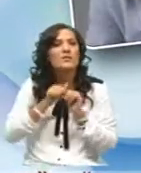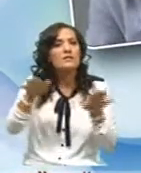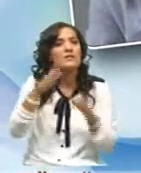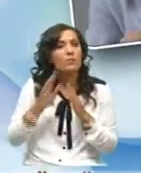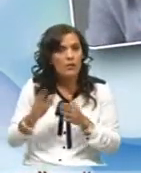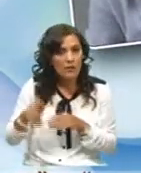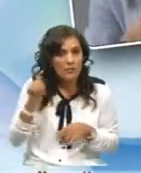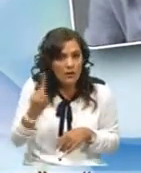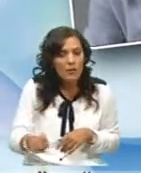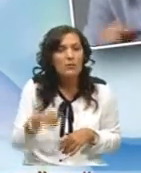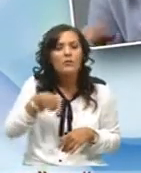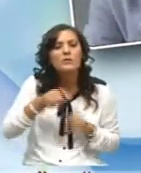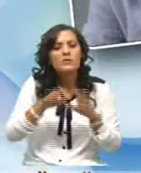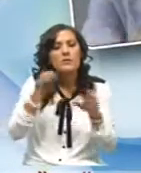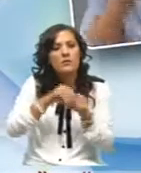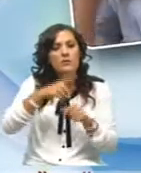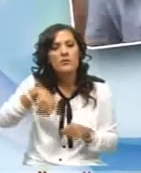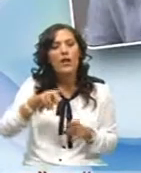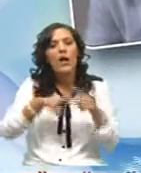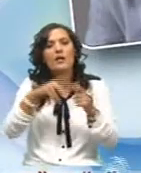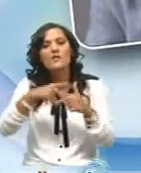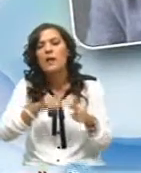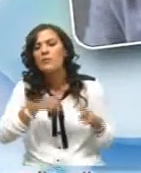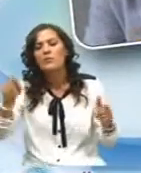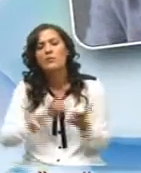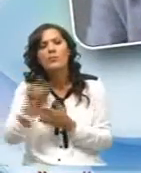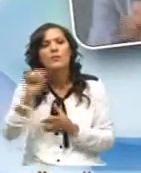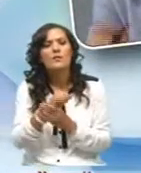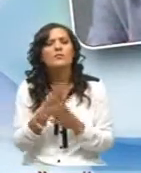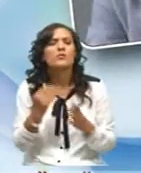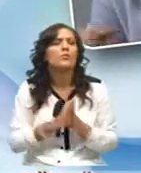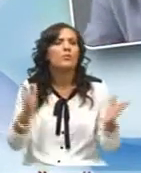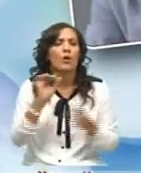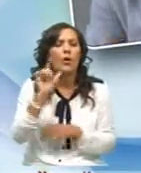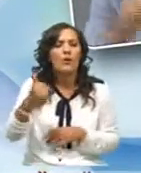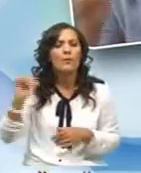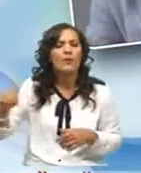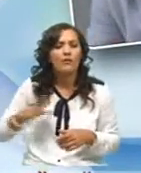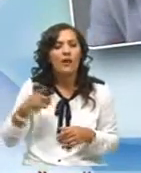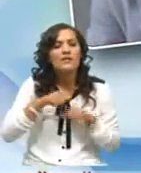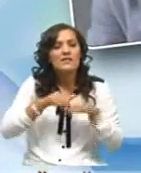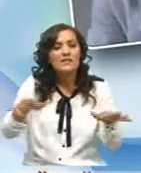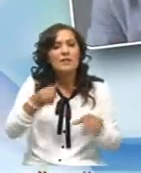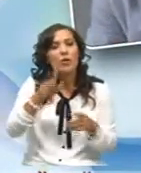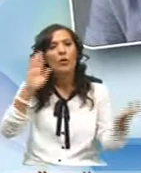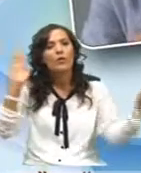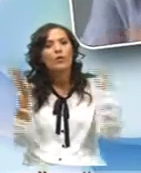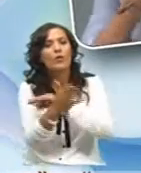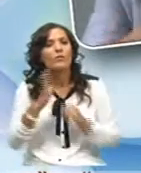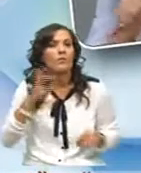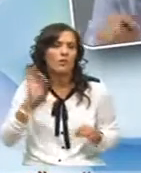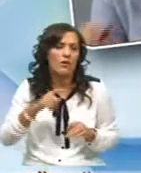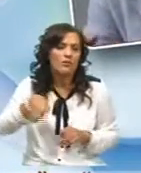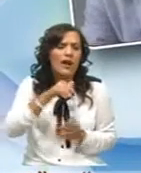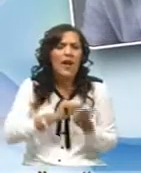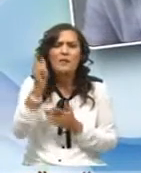sistem devam eder mi Çünkü sistemdeki bu dan Z ye mesleklerin çoğu çok büyük önem var artık sistem buna doğru dönüyor